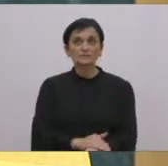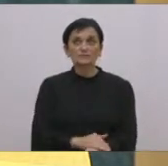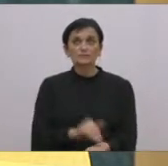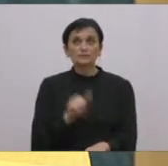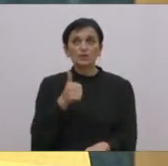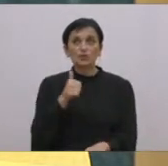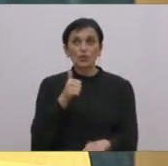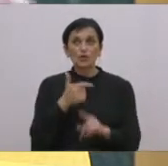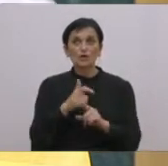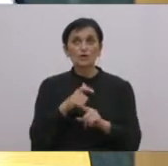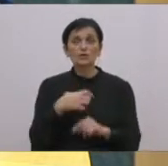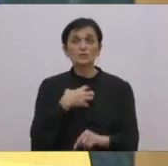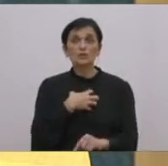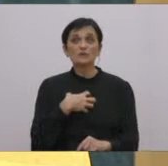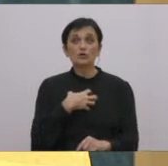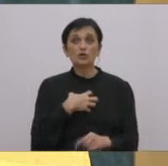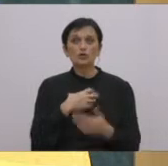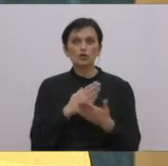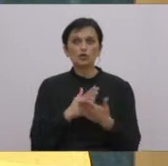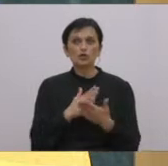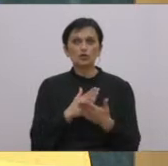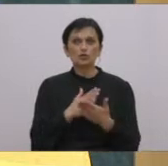როგორც ძალიან მნიშვნელოვანია ის